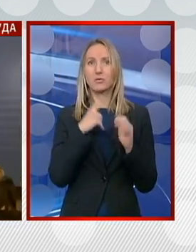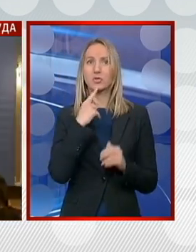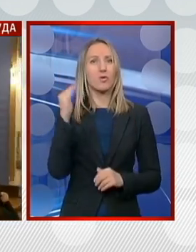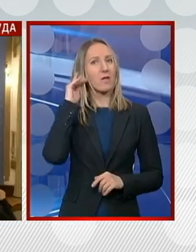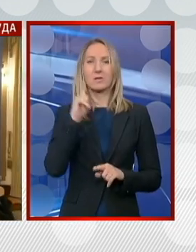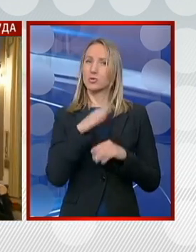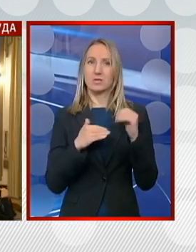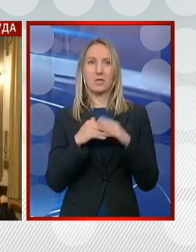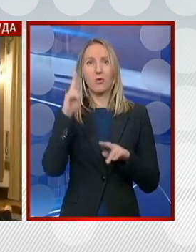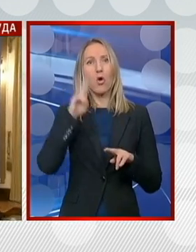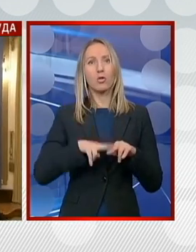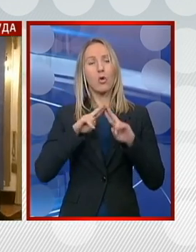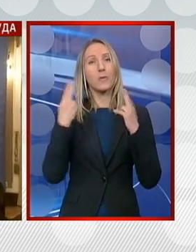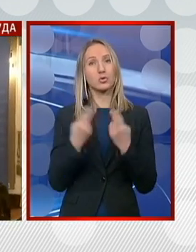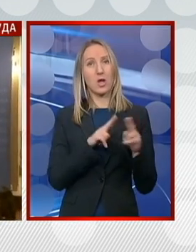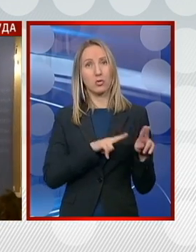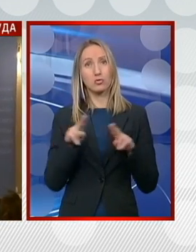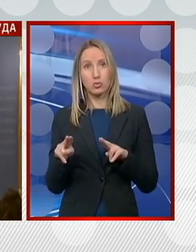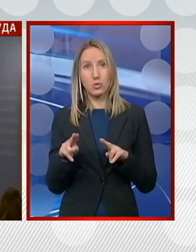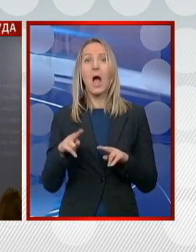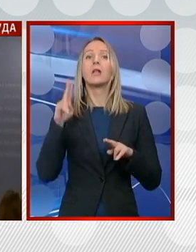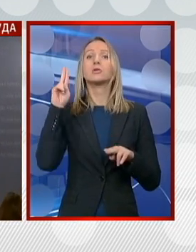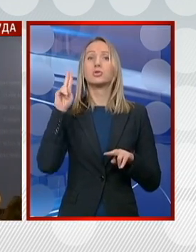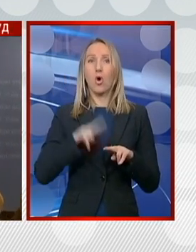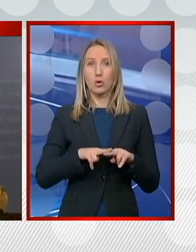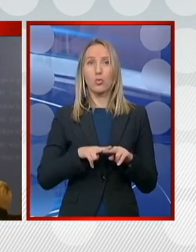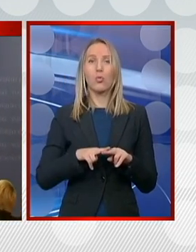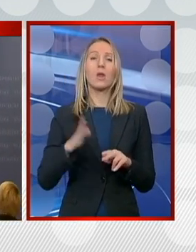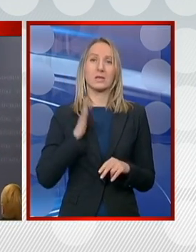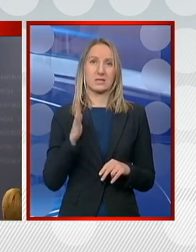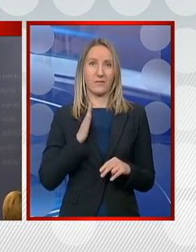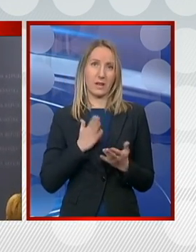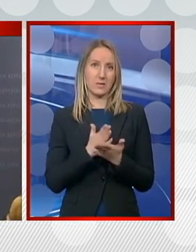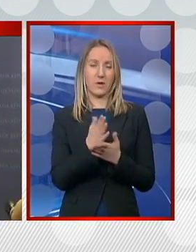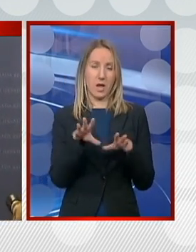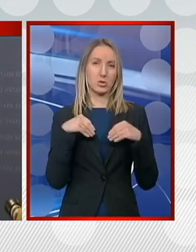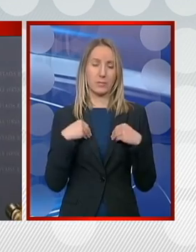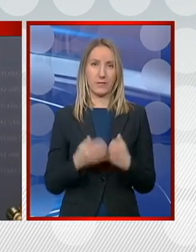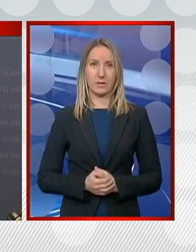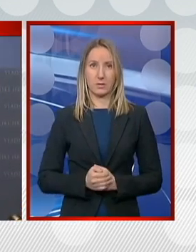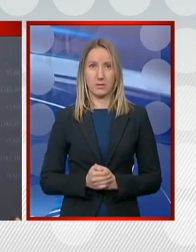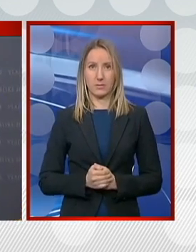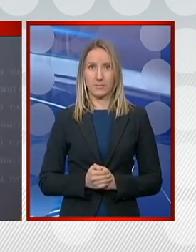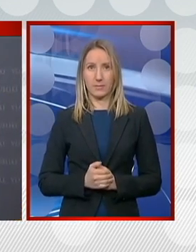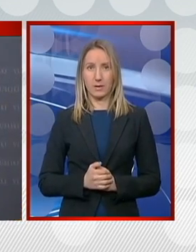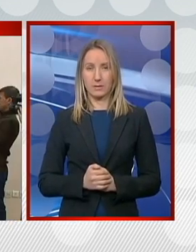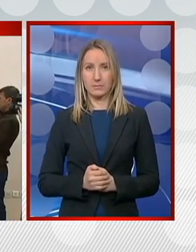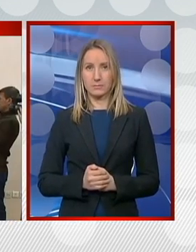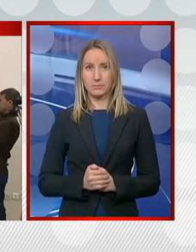nisu zadovoljni odlukom Međunarodnog suda, ali da će odluku na civilizovan način prihvatiti.